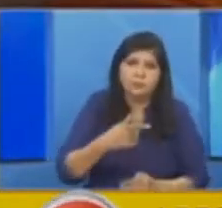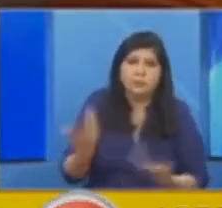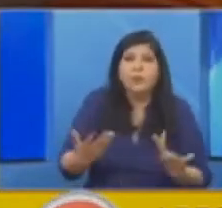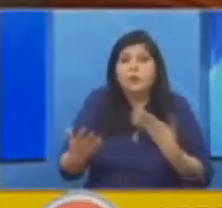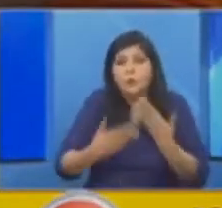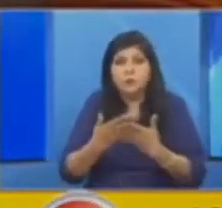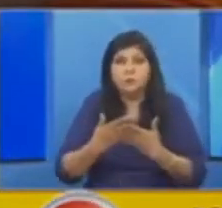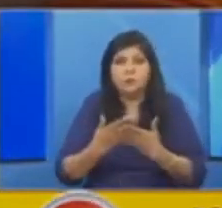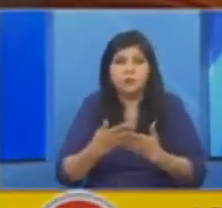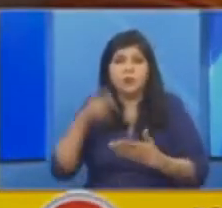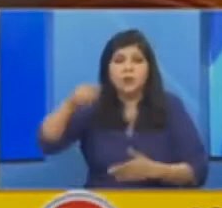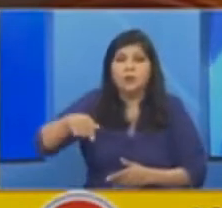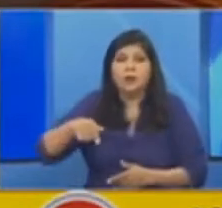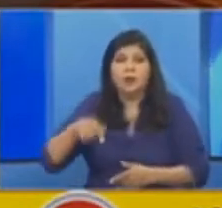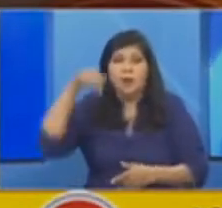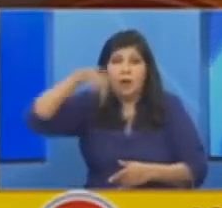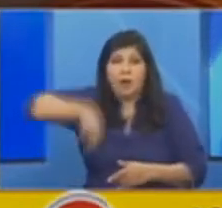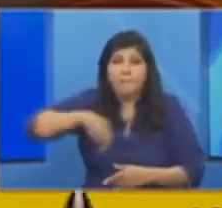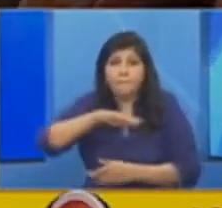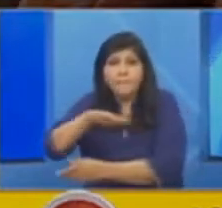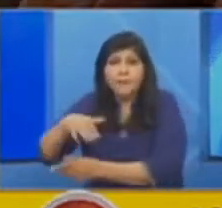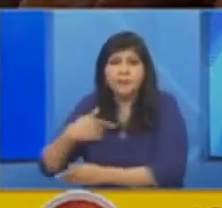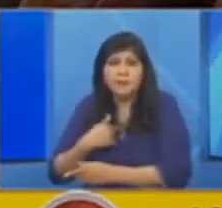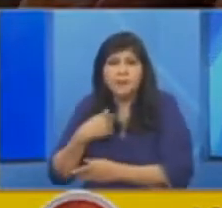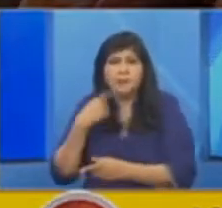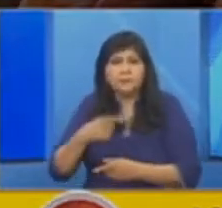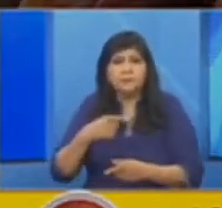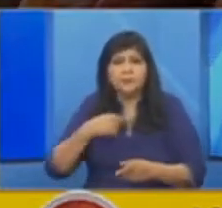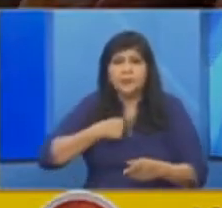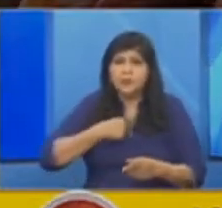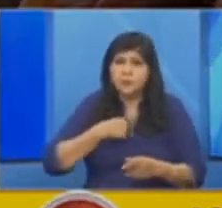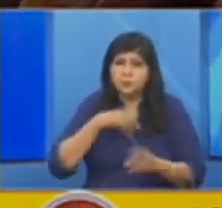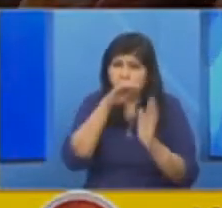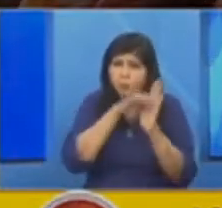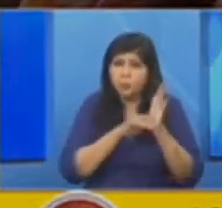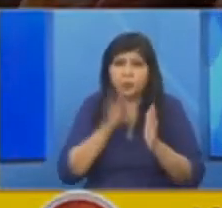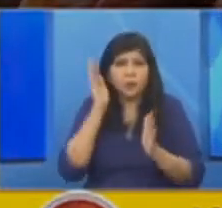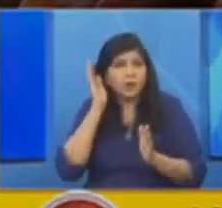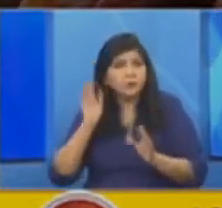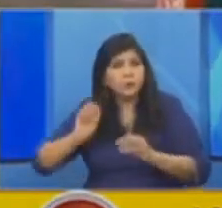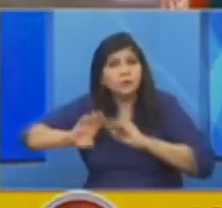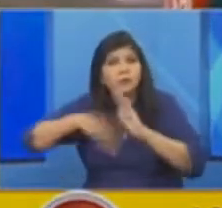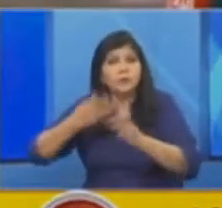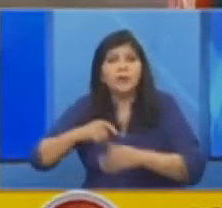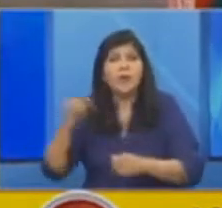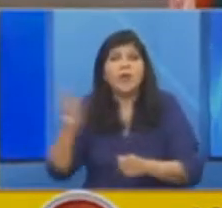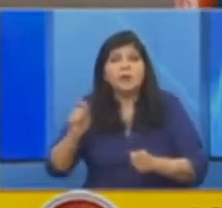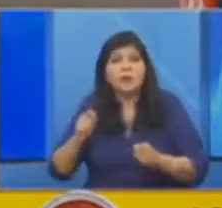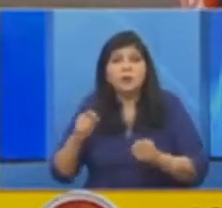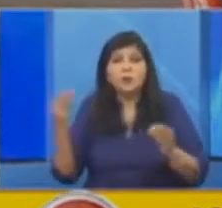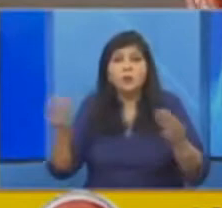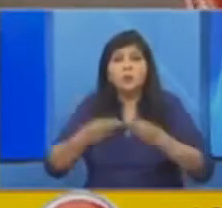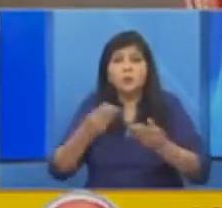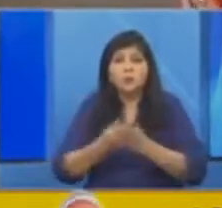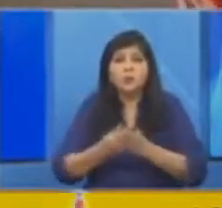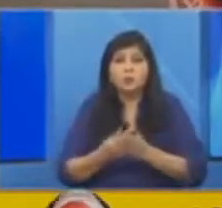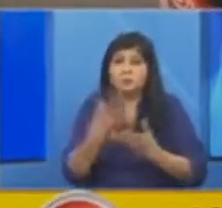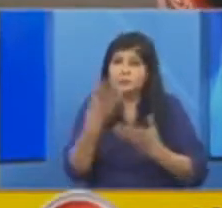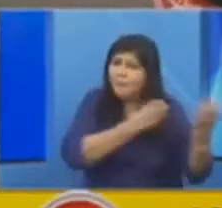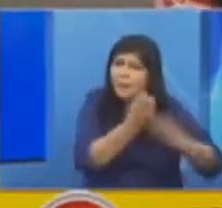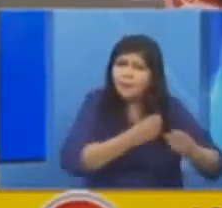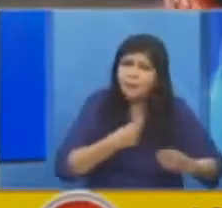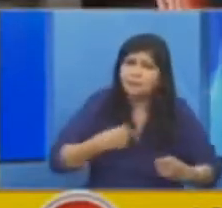सकता है, उन्हें अब ये मन की बात सुनने के बाद, खिलोनों की नई-नई डिमान सुनने का,